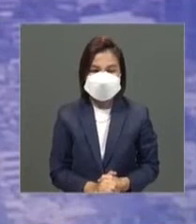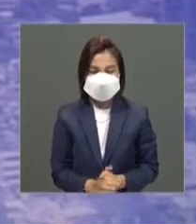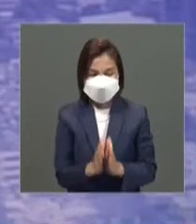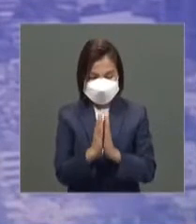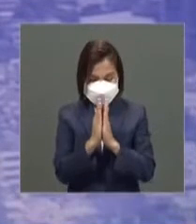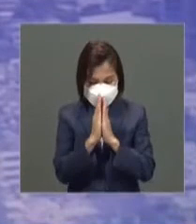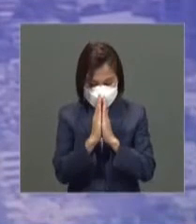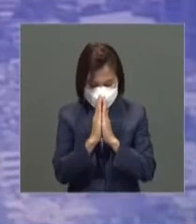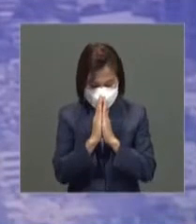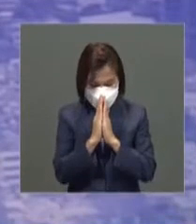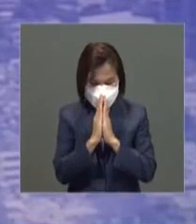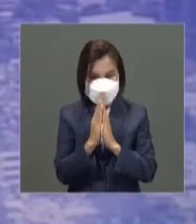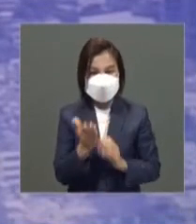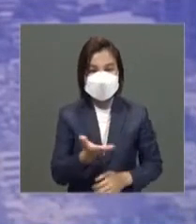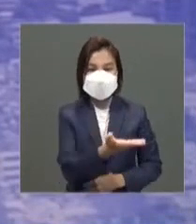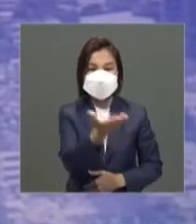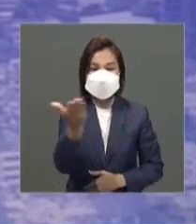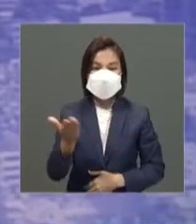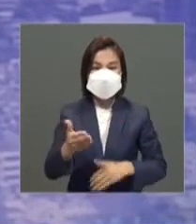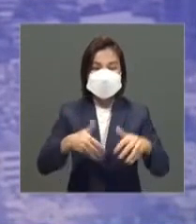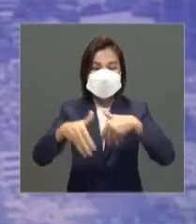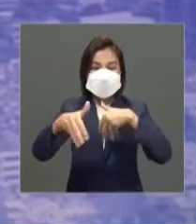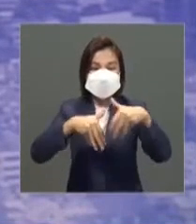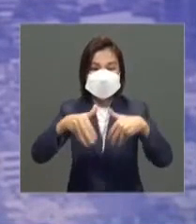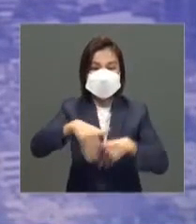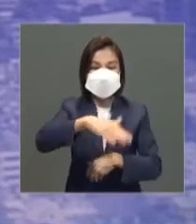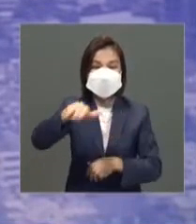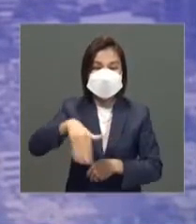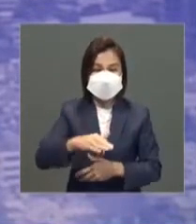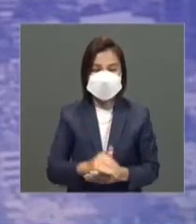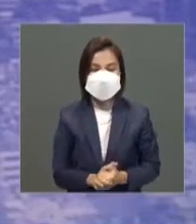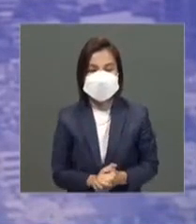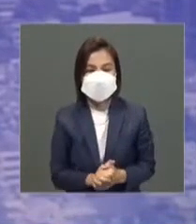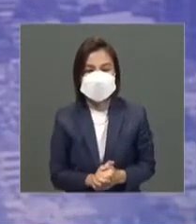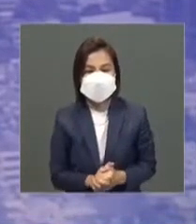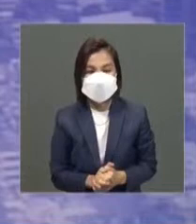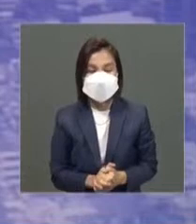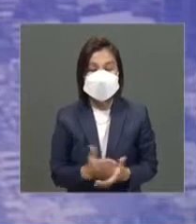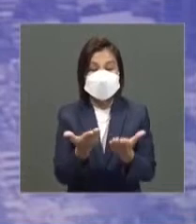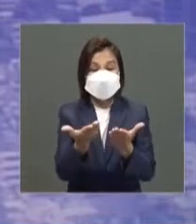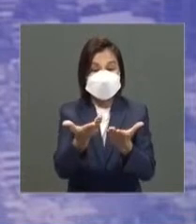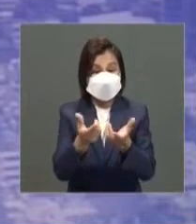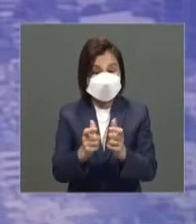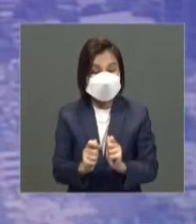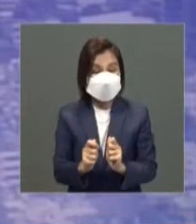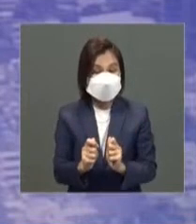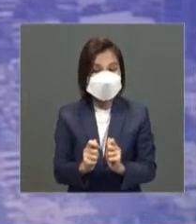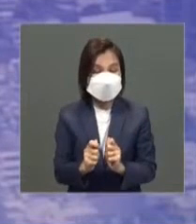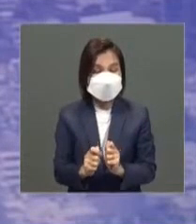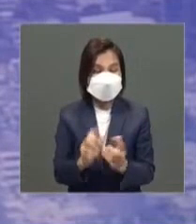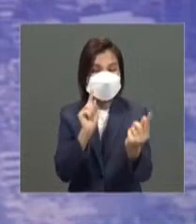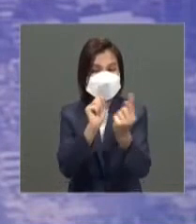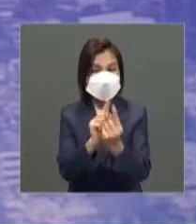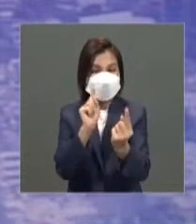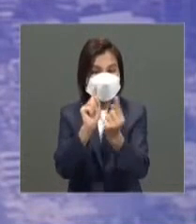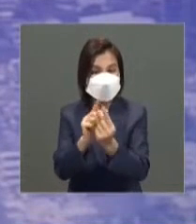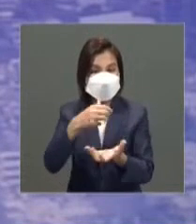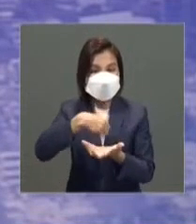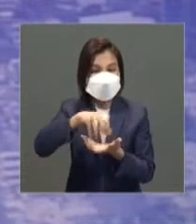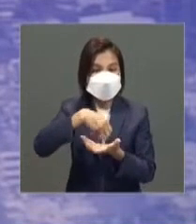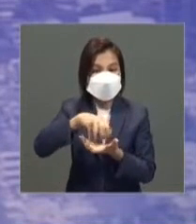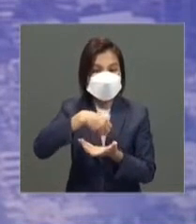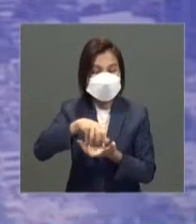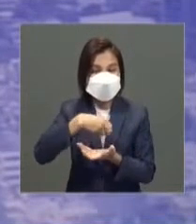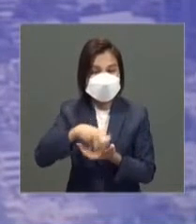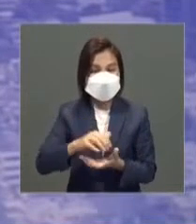สวัสดีครับพี่น้องประชาชนที่เคารพรักทุกท่านครับก็ขออนุญาตได้มาพบปะเพื่อจะเรียนรายง